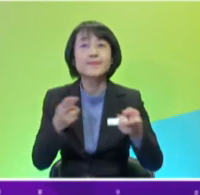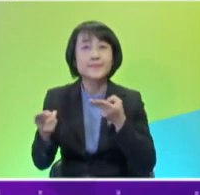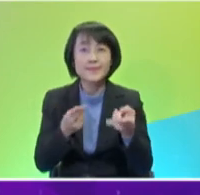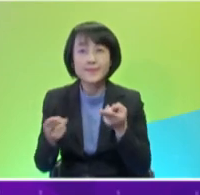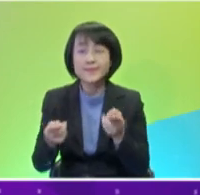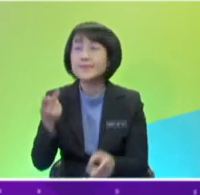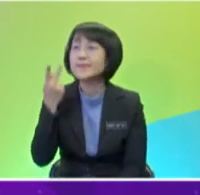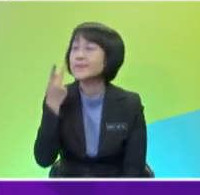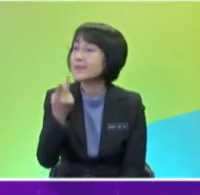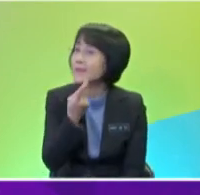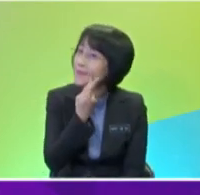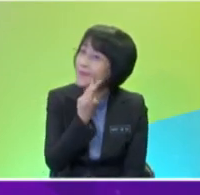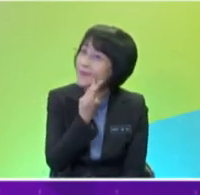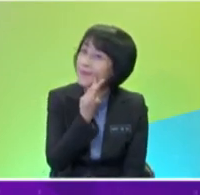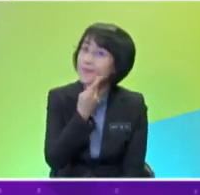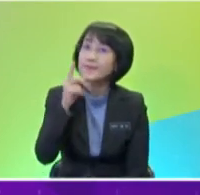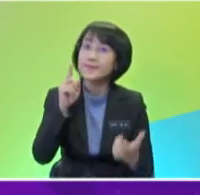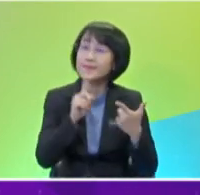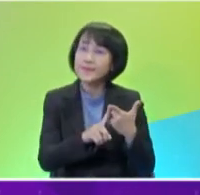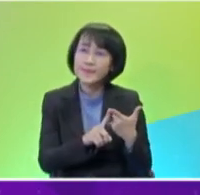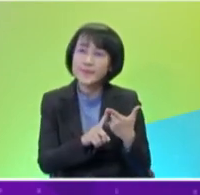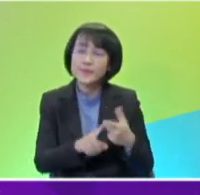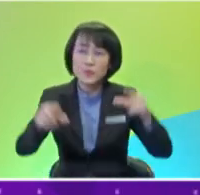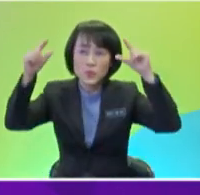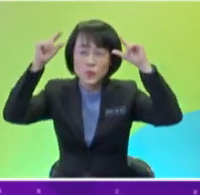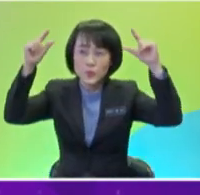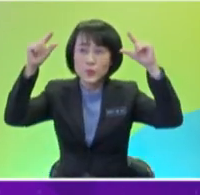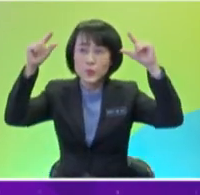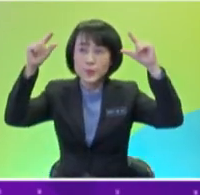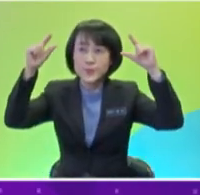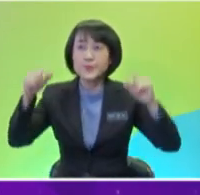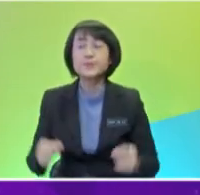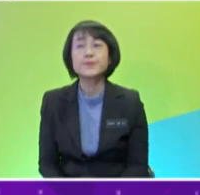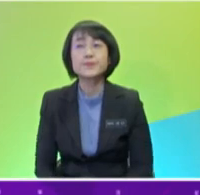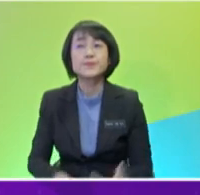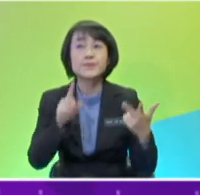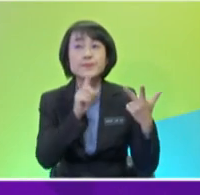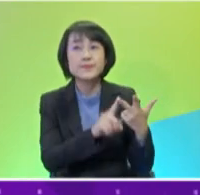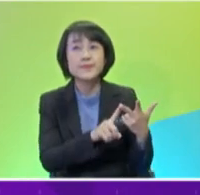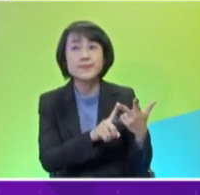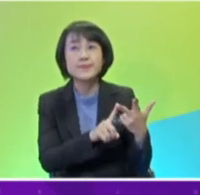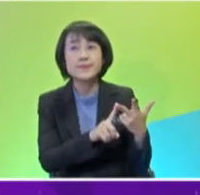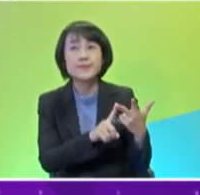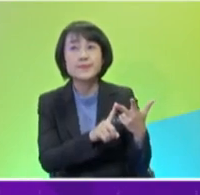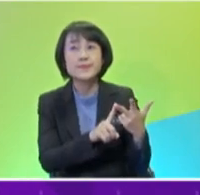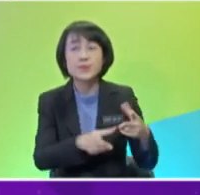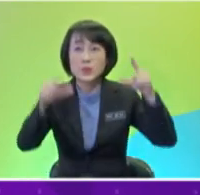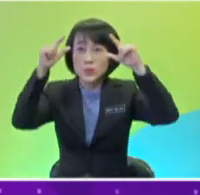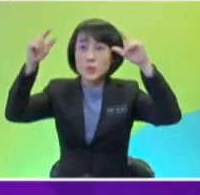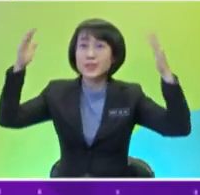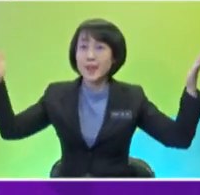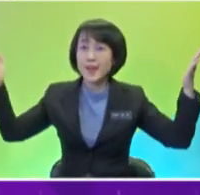yang pertama kedua guru oke yang ketiga Guru Besar